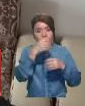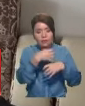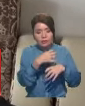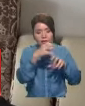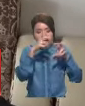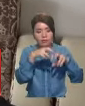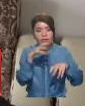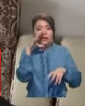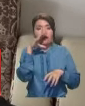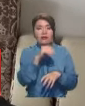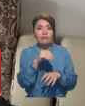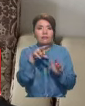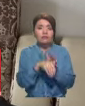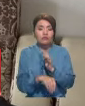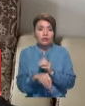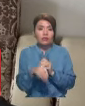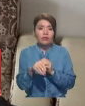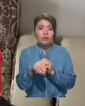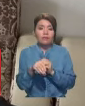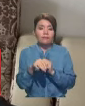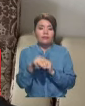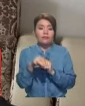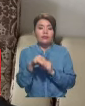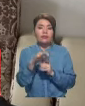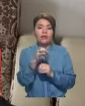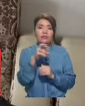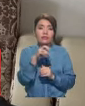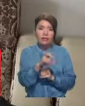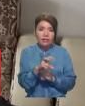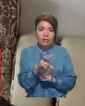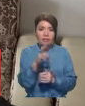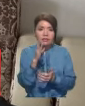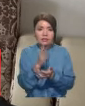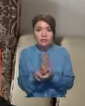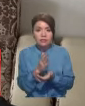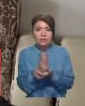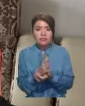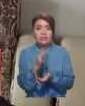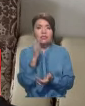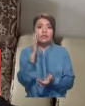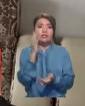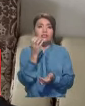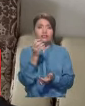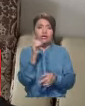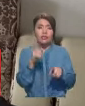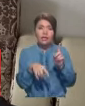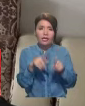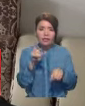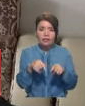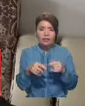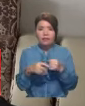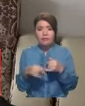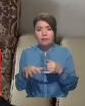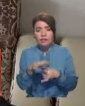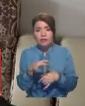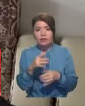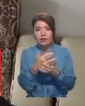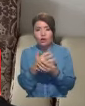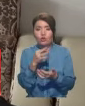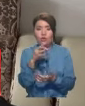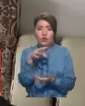что здесь есть иоловый тантал, здесь есть литий, здесь есть редкоземельные элементы